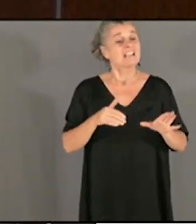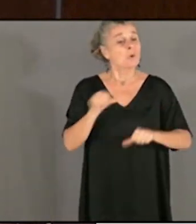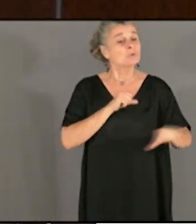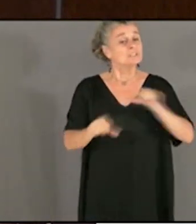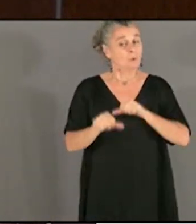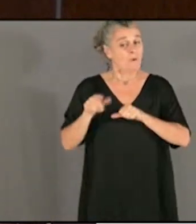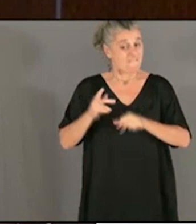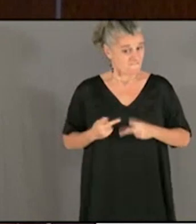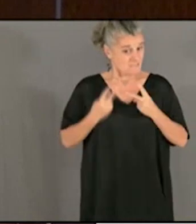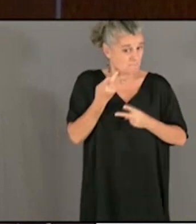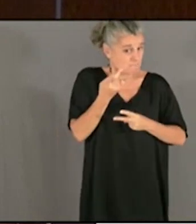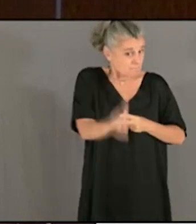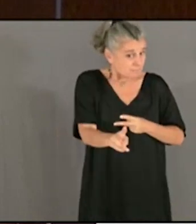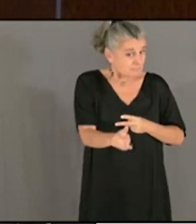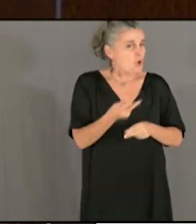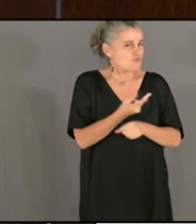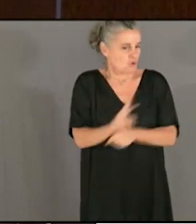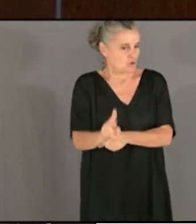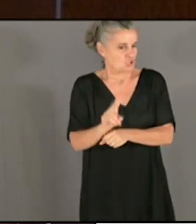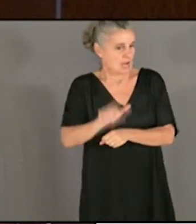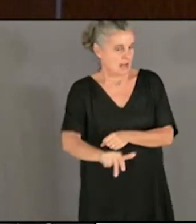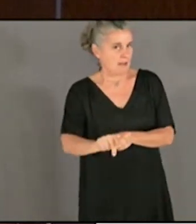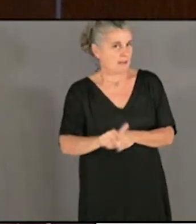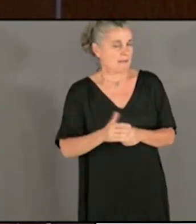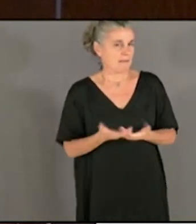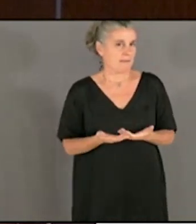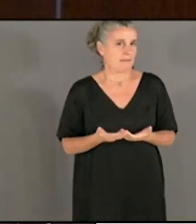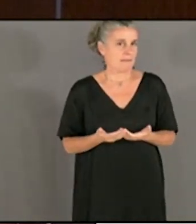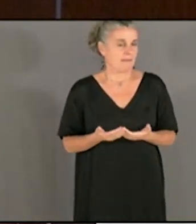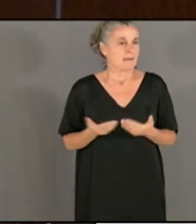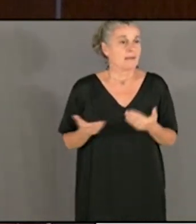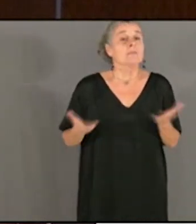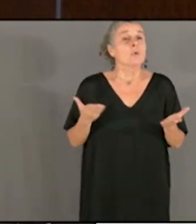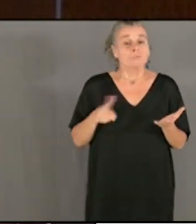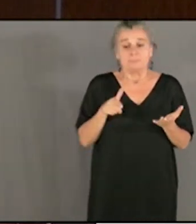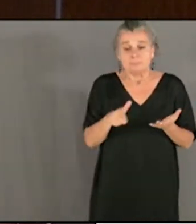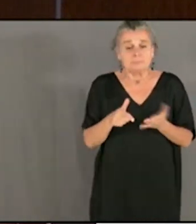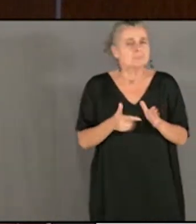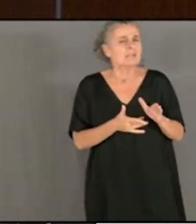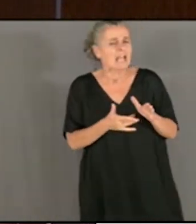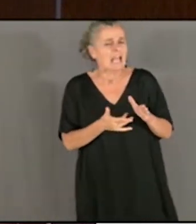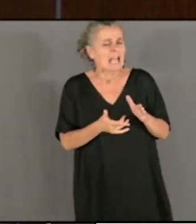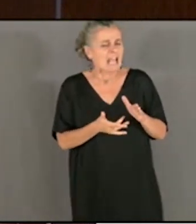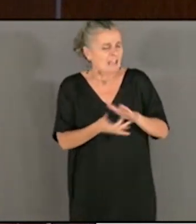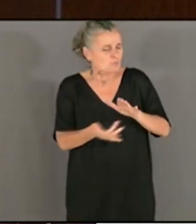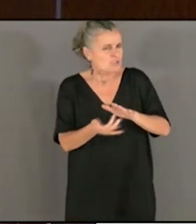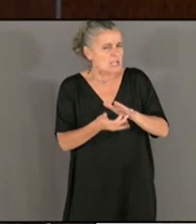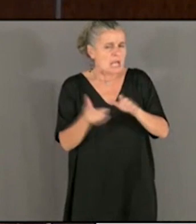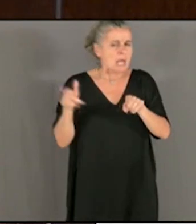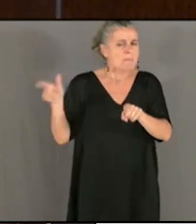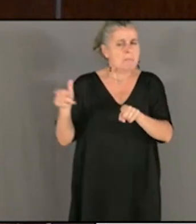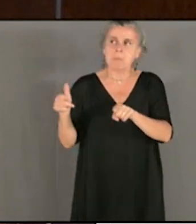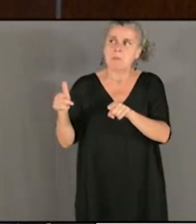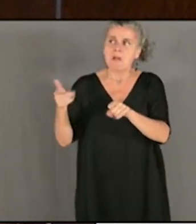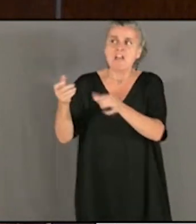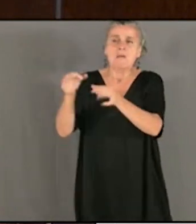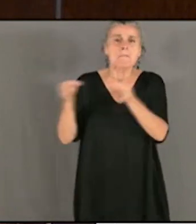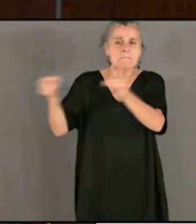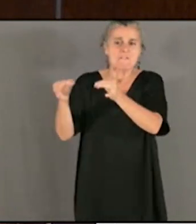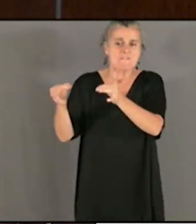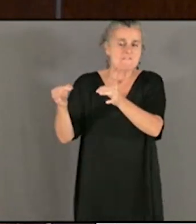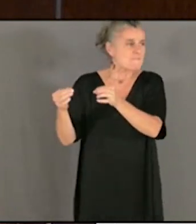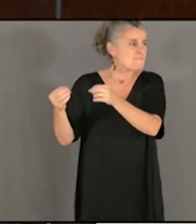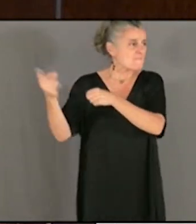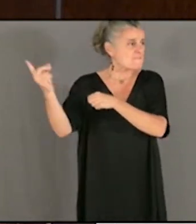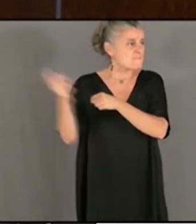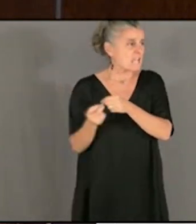sont issus les demandeurs d'asile ou les réfugiés, c'est l'Albanie. Que je sache, il n'y a pas de guerre en Albanie. Donc